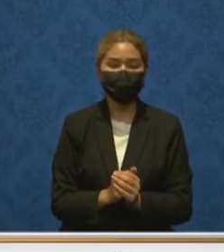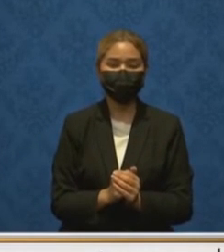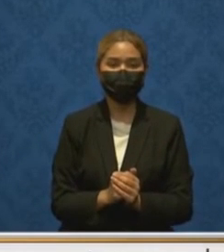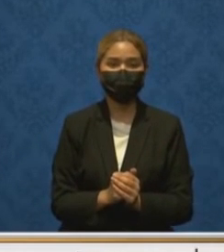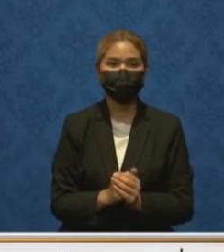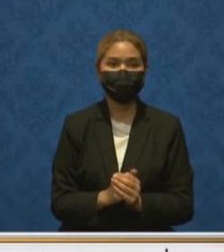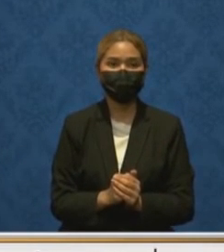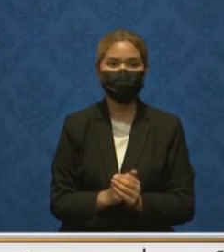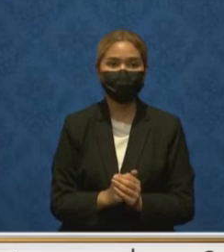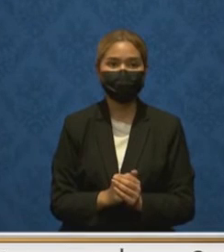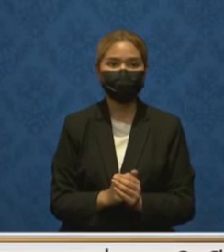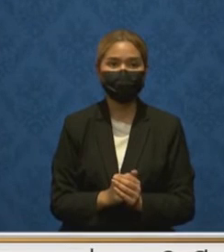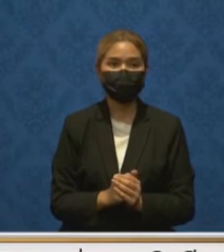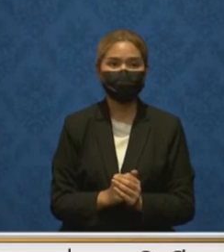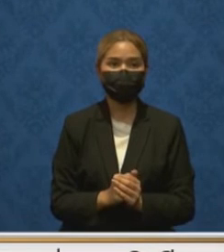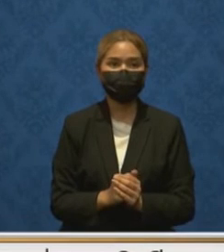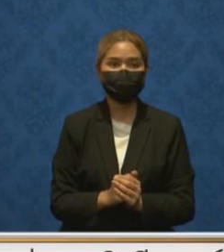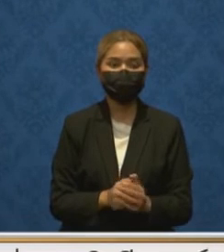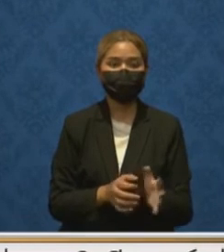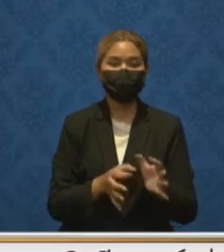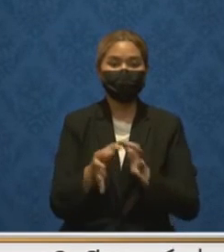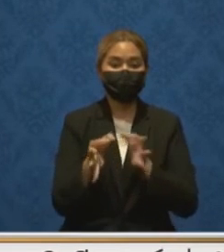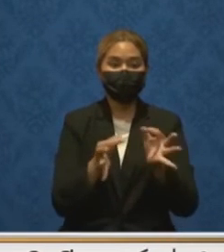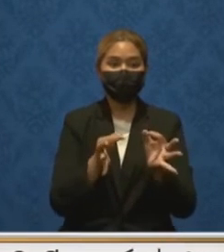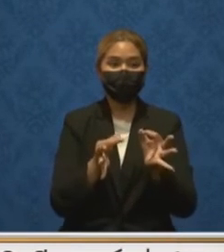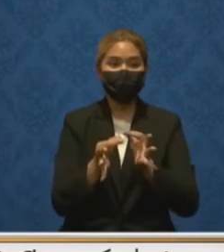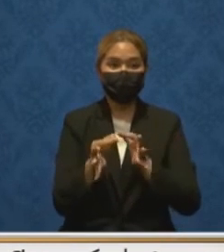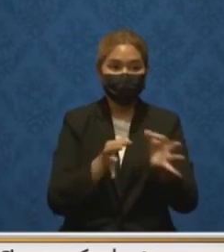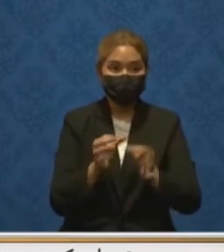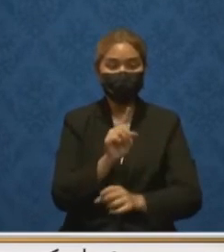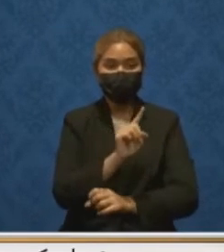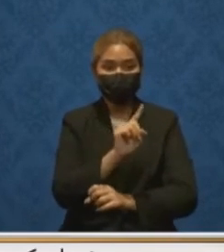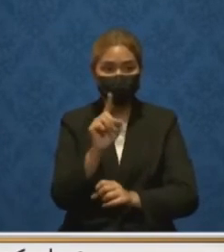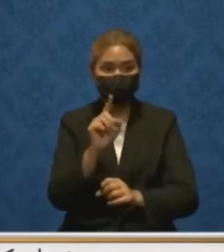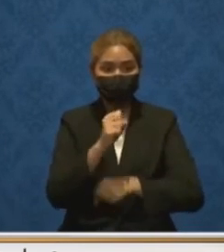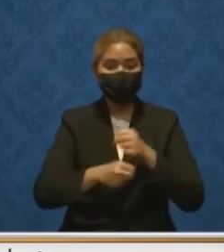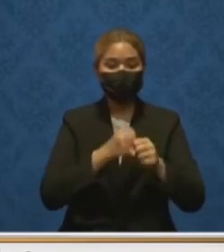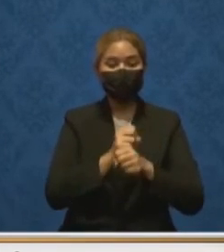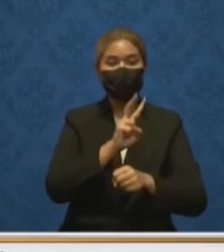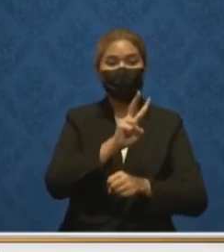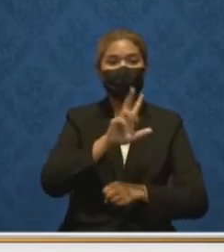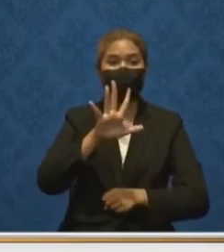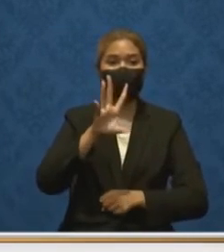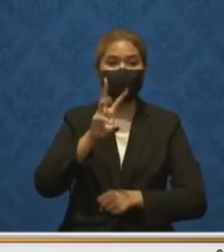ับที่มีผู้อภิปรายว งบ 6.6 ไม่ตอบโจทยในโยบาย Soft Power